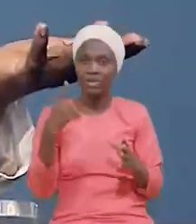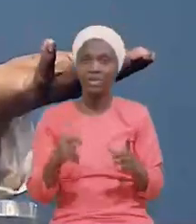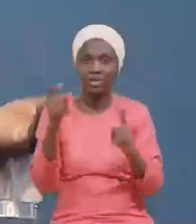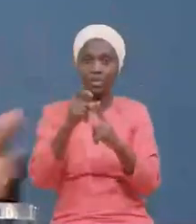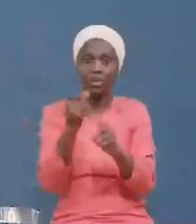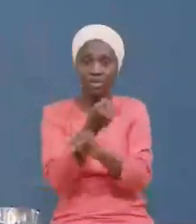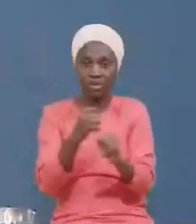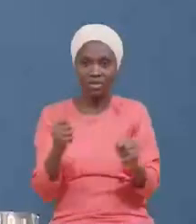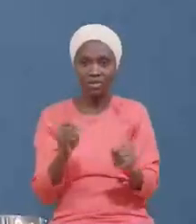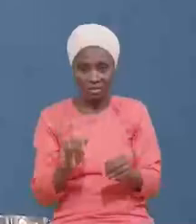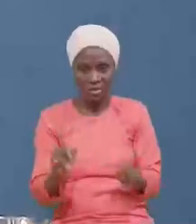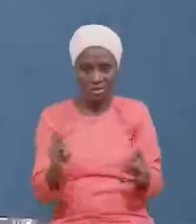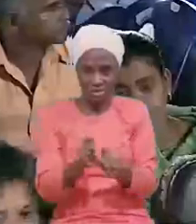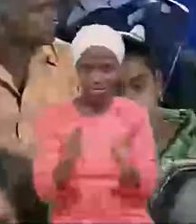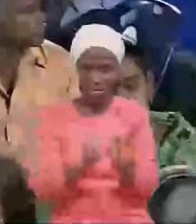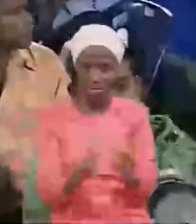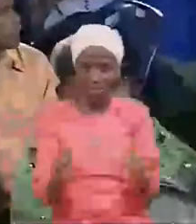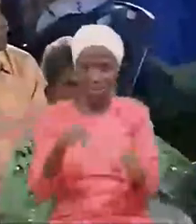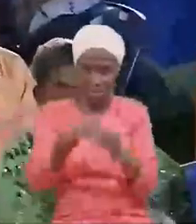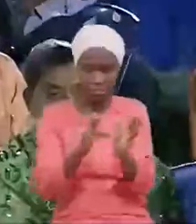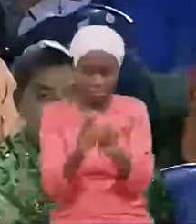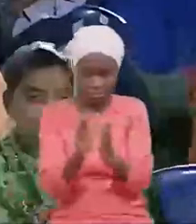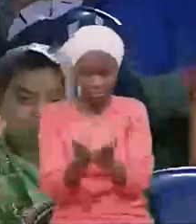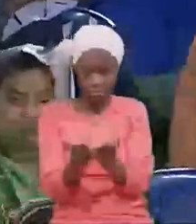Sauver est utilisé comme ça dans la Bible.